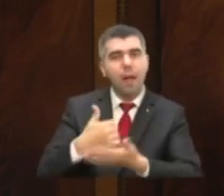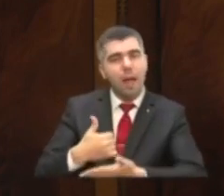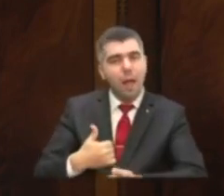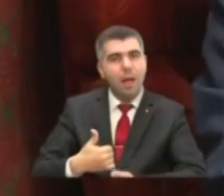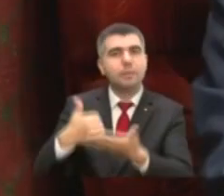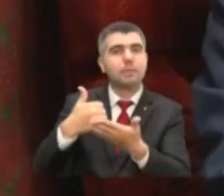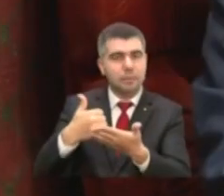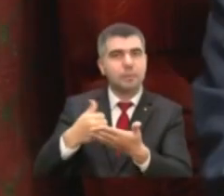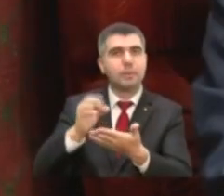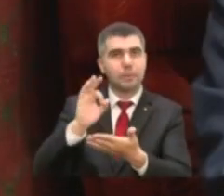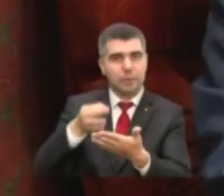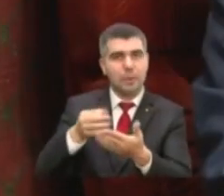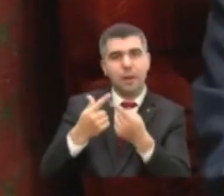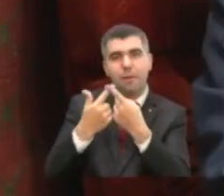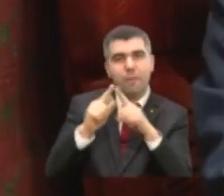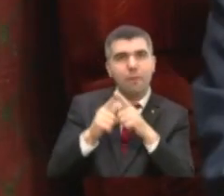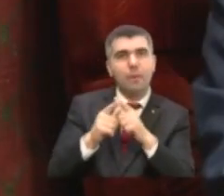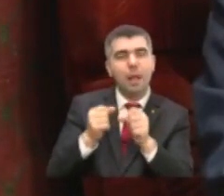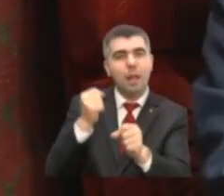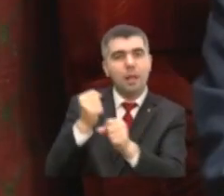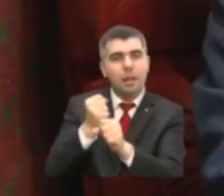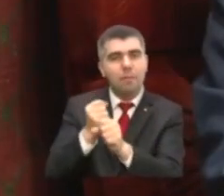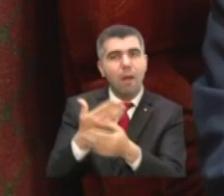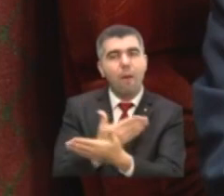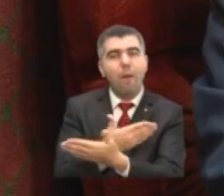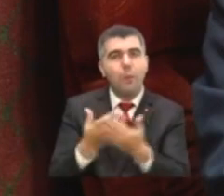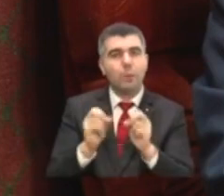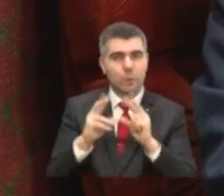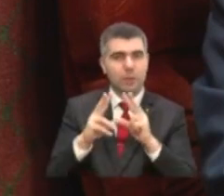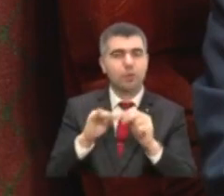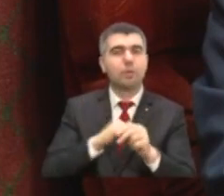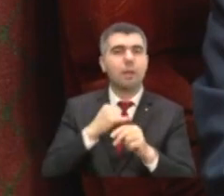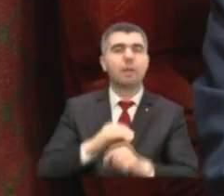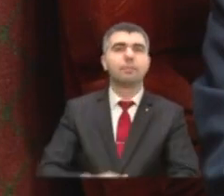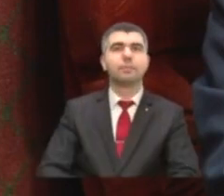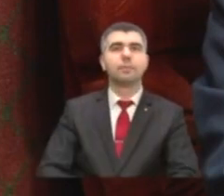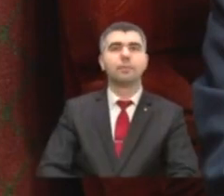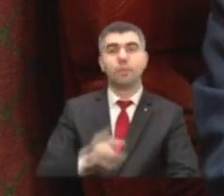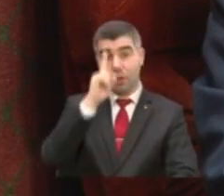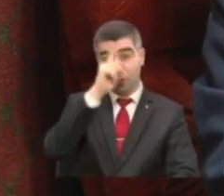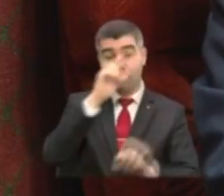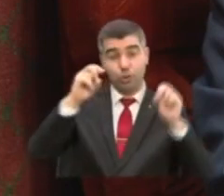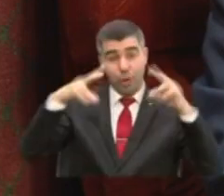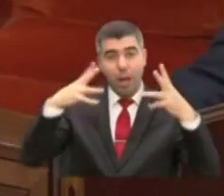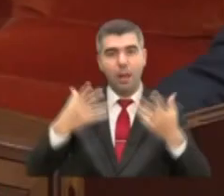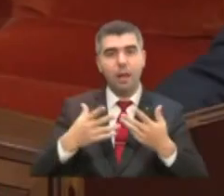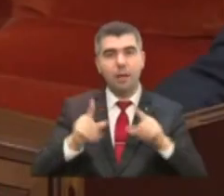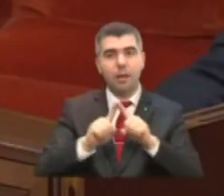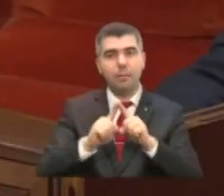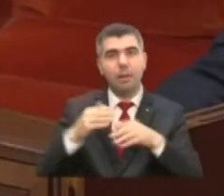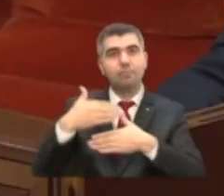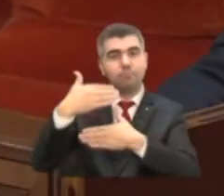الدخل وخلق فرص عمل للشباب، وإن شاء الله غادي يكون عنده واحد